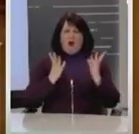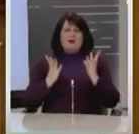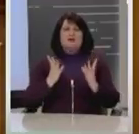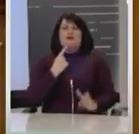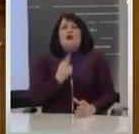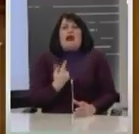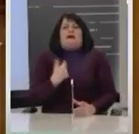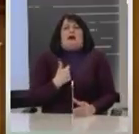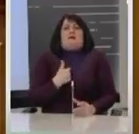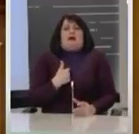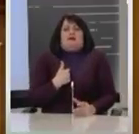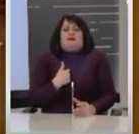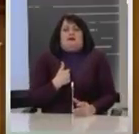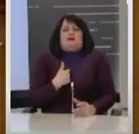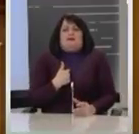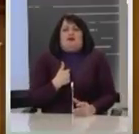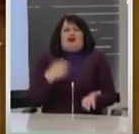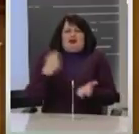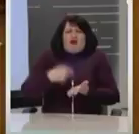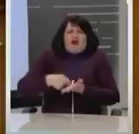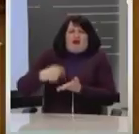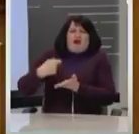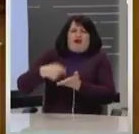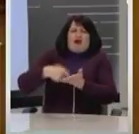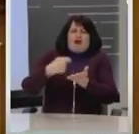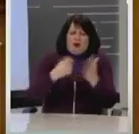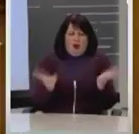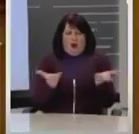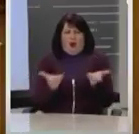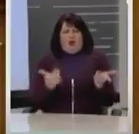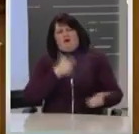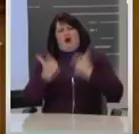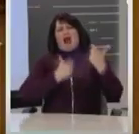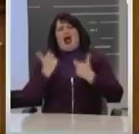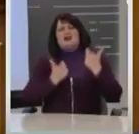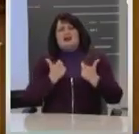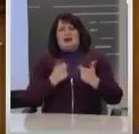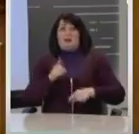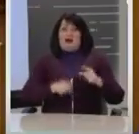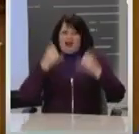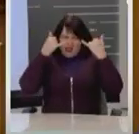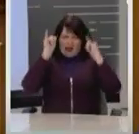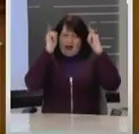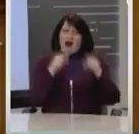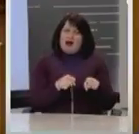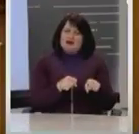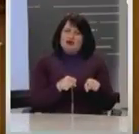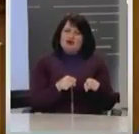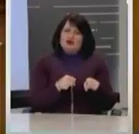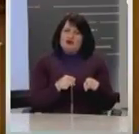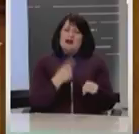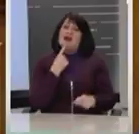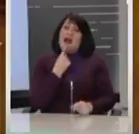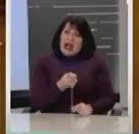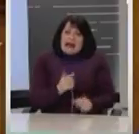εναντίον της υπερβολικής φορολόγησης. Έχοντας το θράσος ορισμένοι από εσάς να